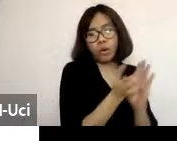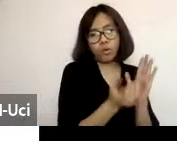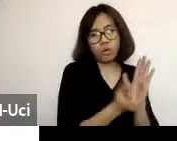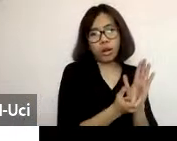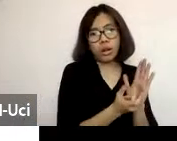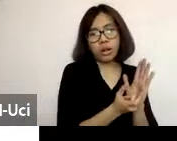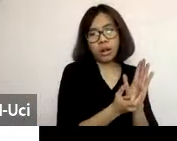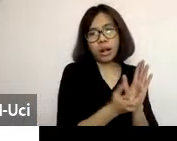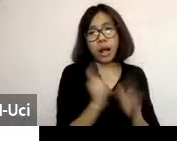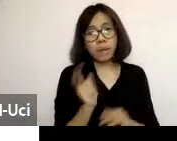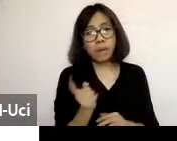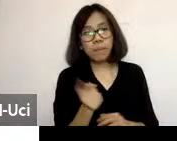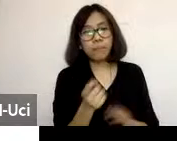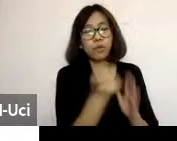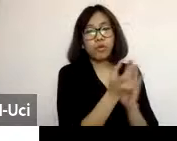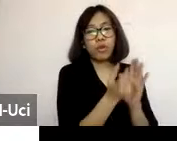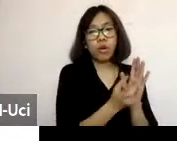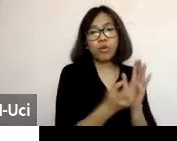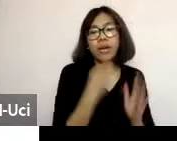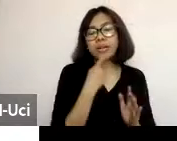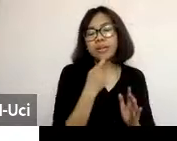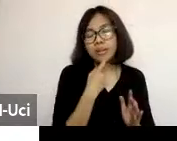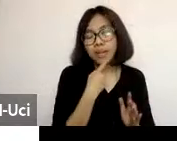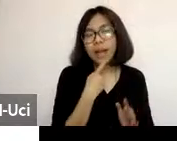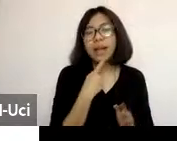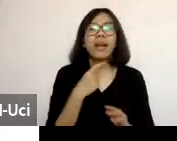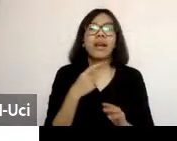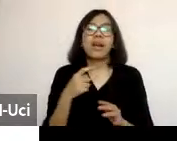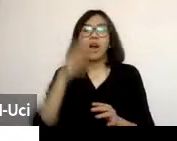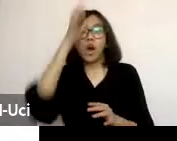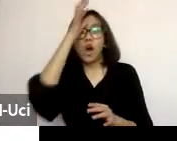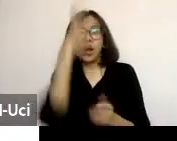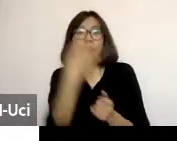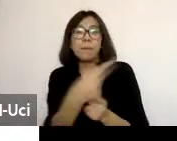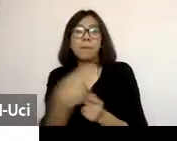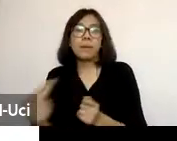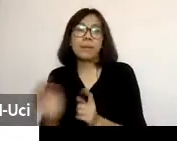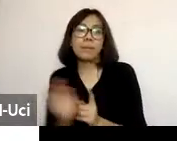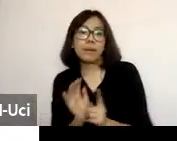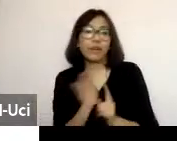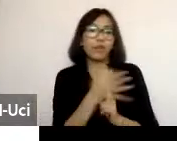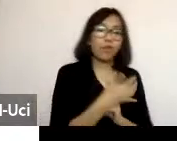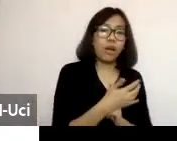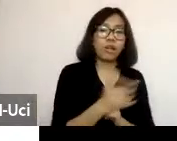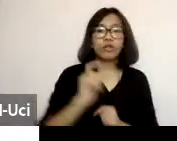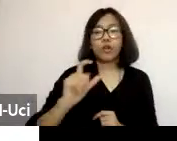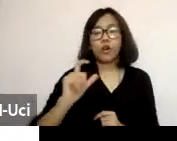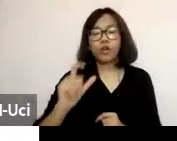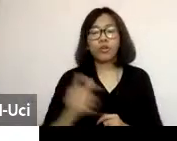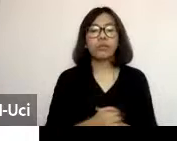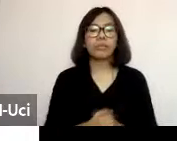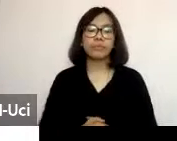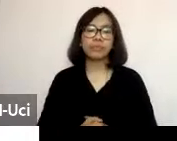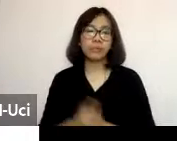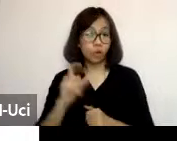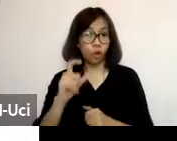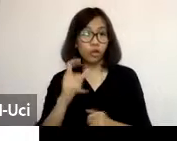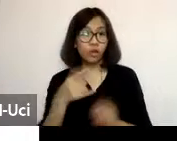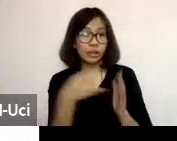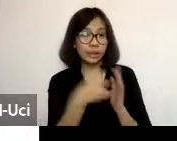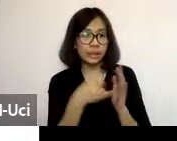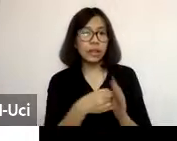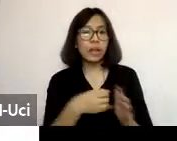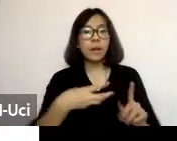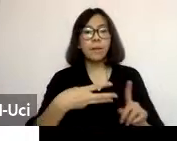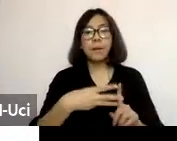matinya adalah di undang-undang dengan konsumen yang salah satunya misalnya mengatakan putusan bpsk